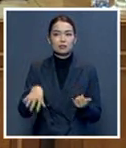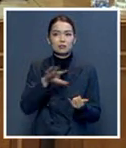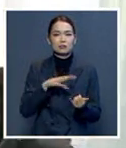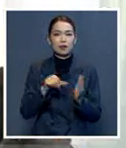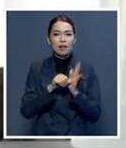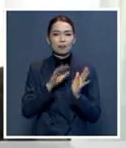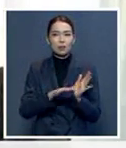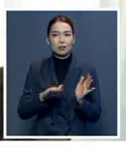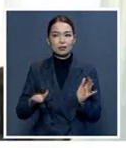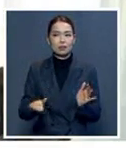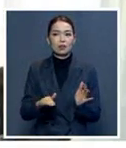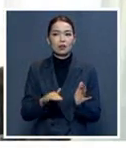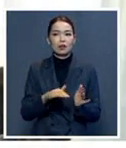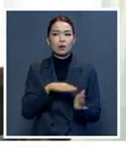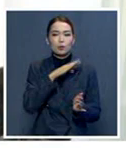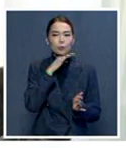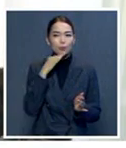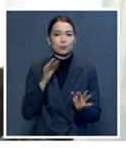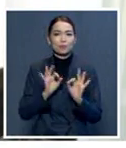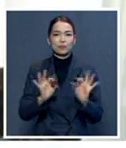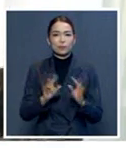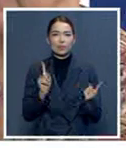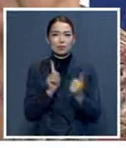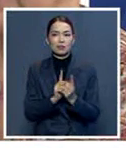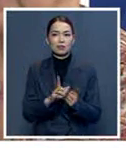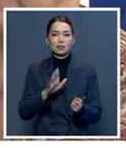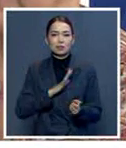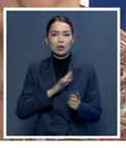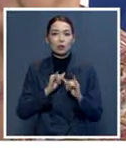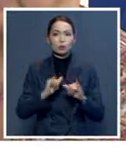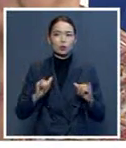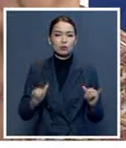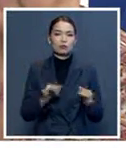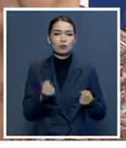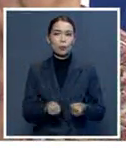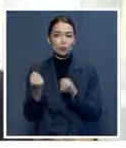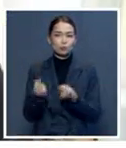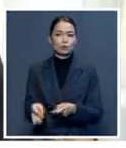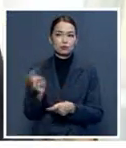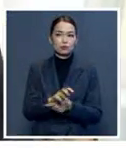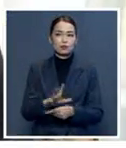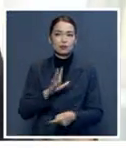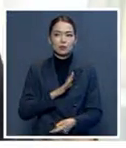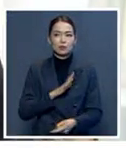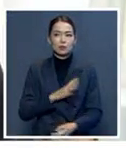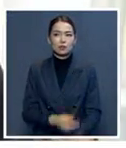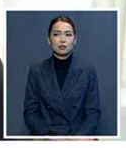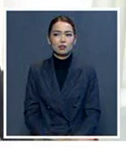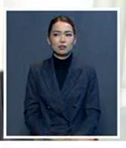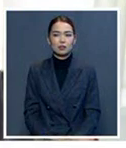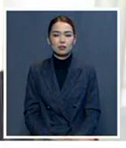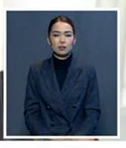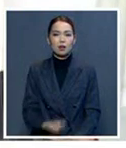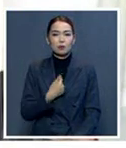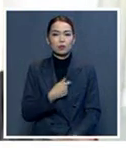6 баланың анасы Айсұлу Ешенхан бұл кездесуге кәсібін дамыту үшін қолдау сұрай келіпті. Мен тегін сұрап жатқан жоқпын жерді. Маған